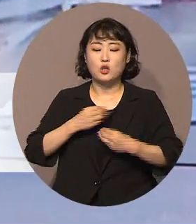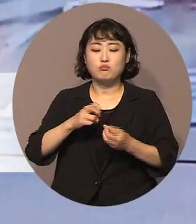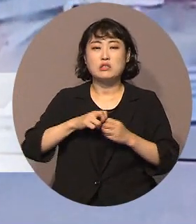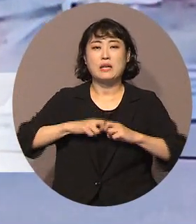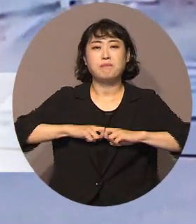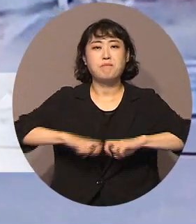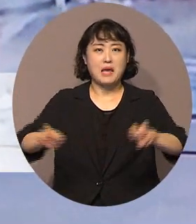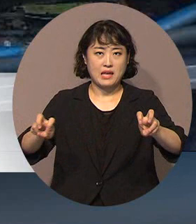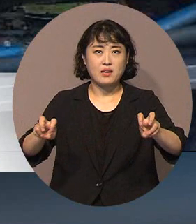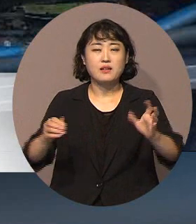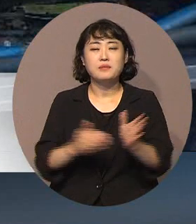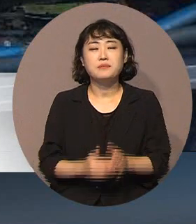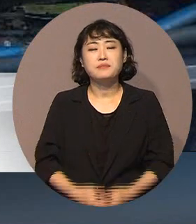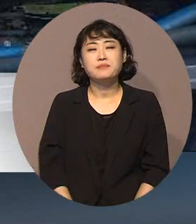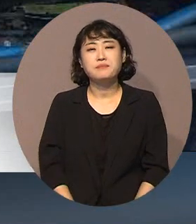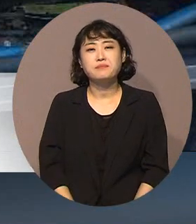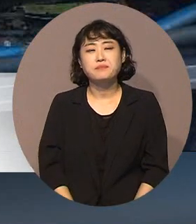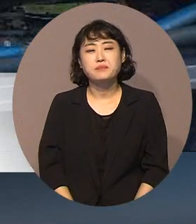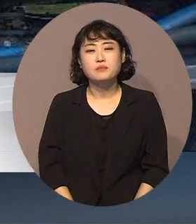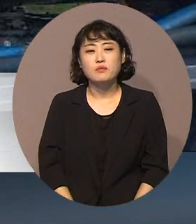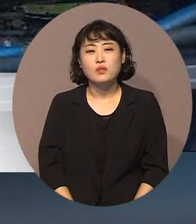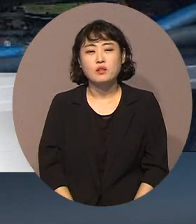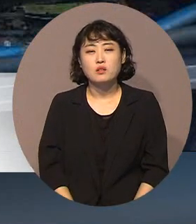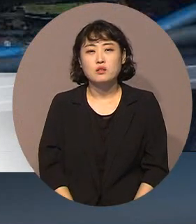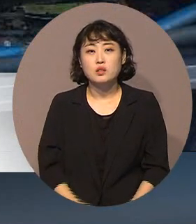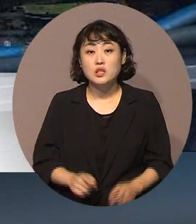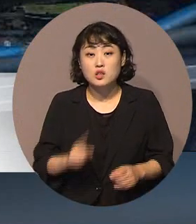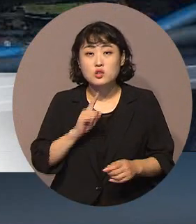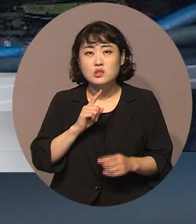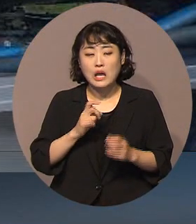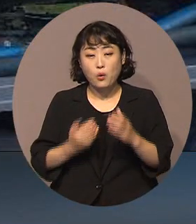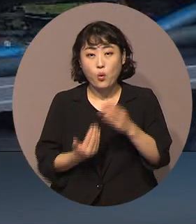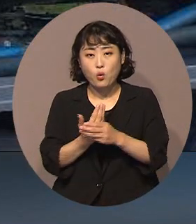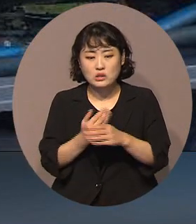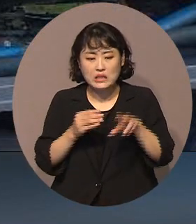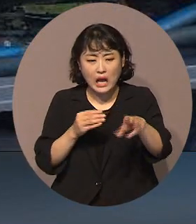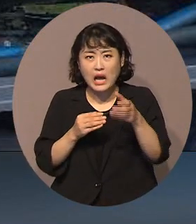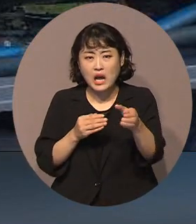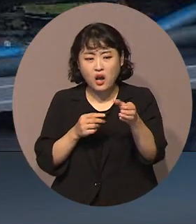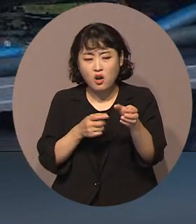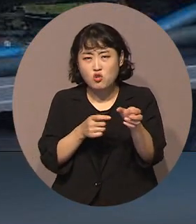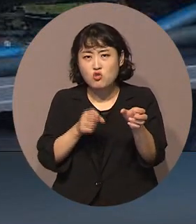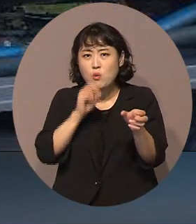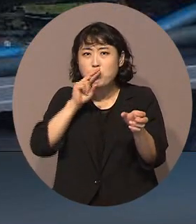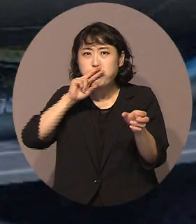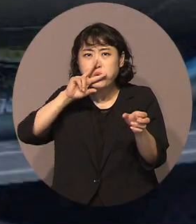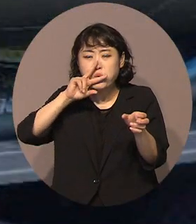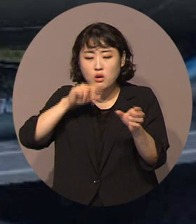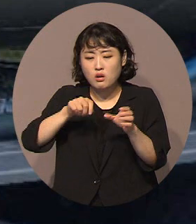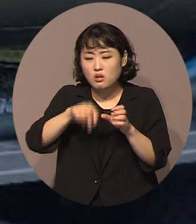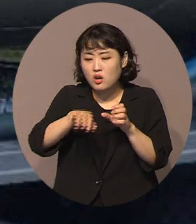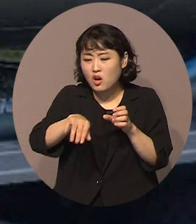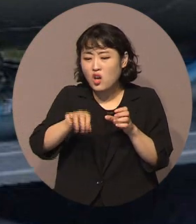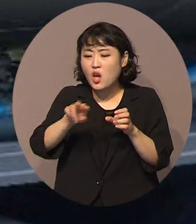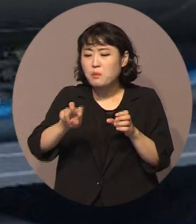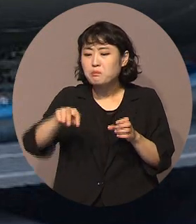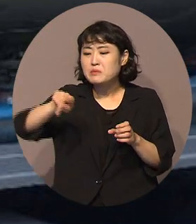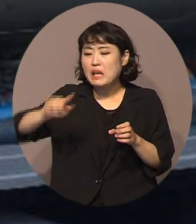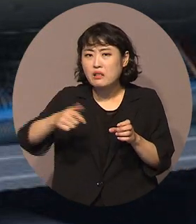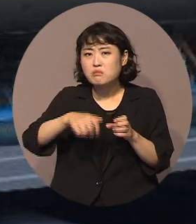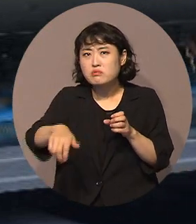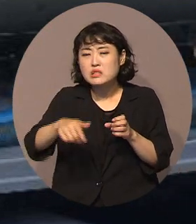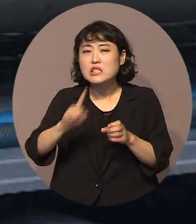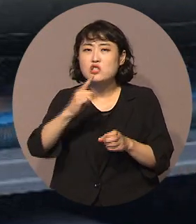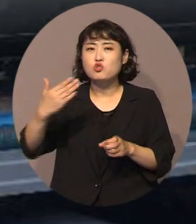문자를 보냈습니다 사고는 화물차 운전자가 차에 구멍이나 염산이 새고 있다고 소방당국의 신고한